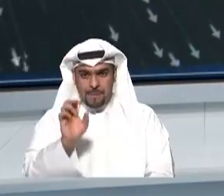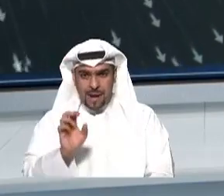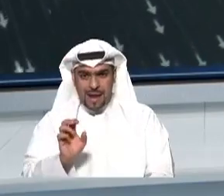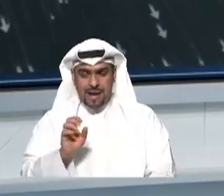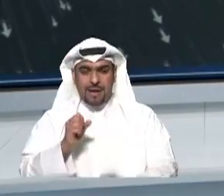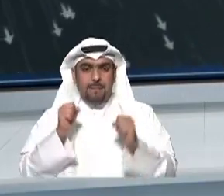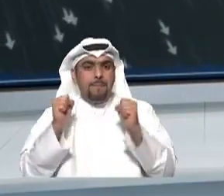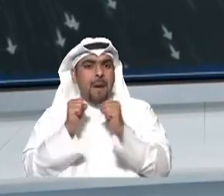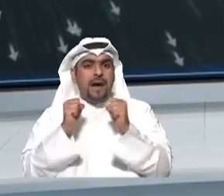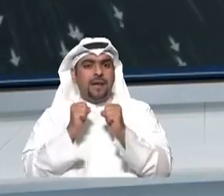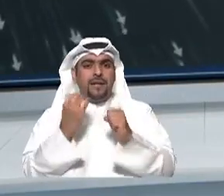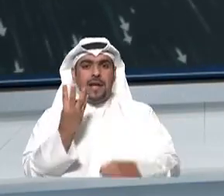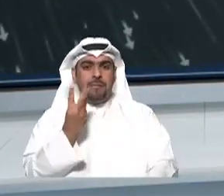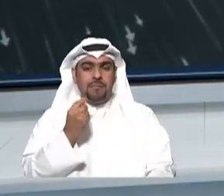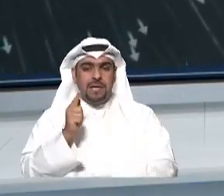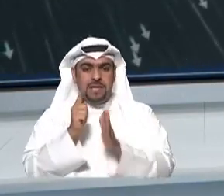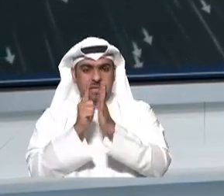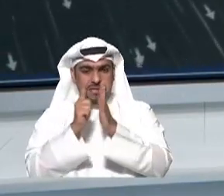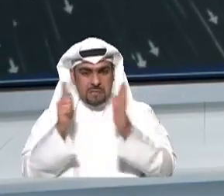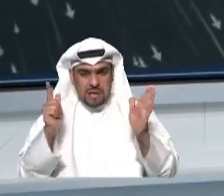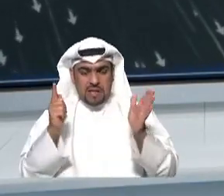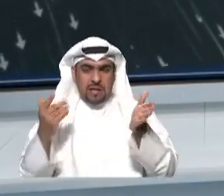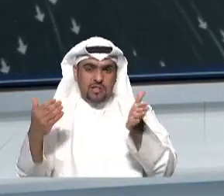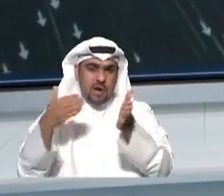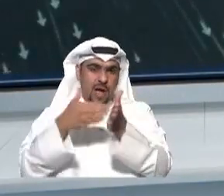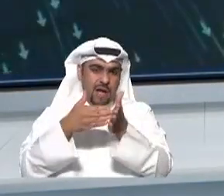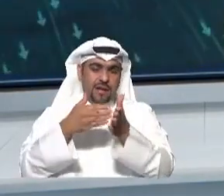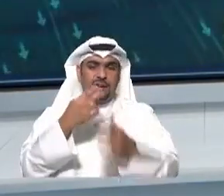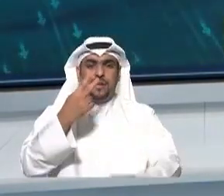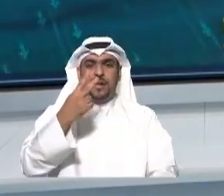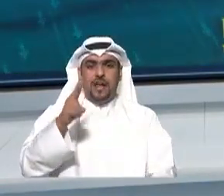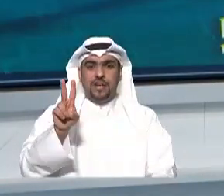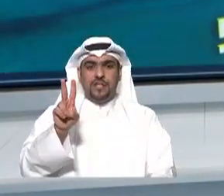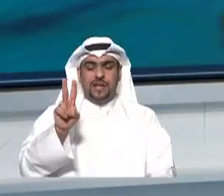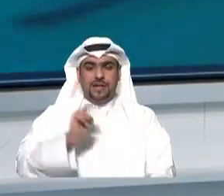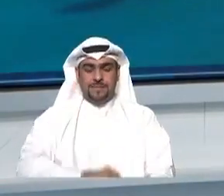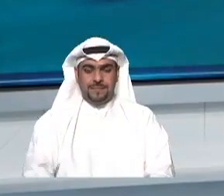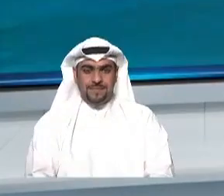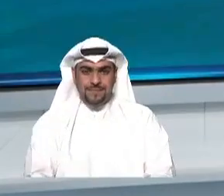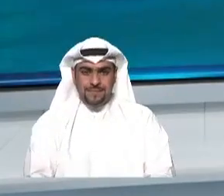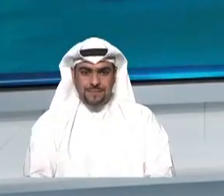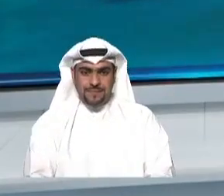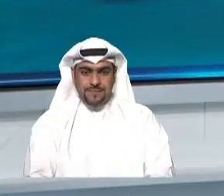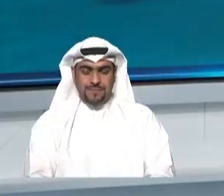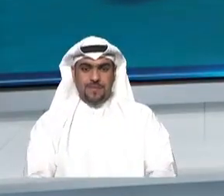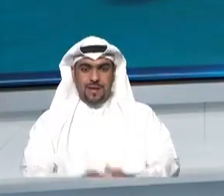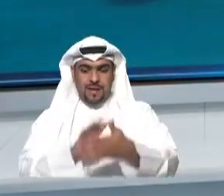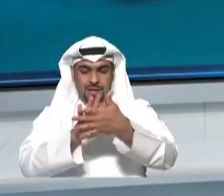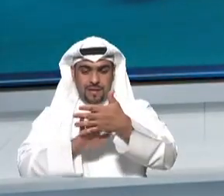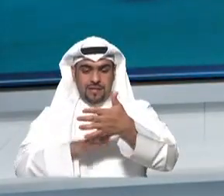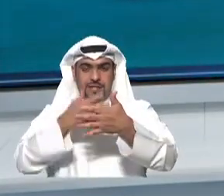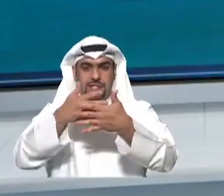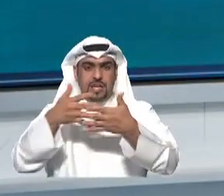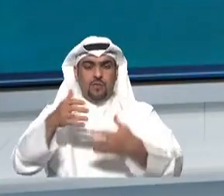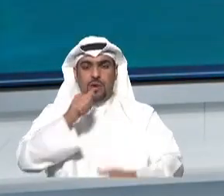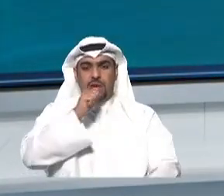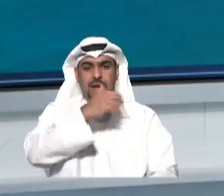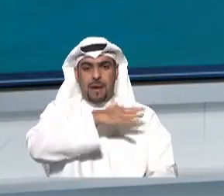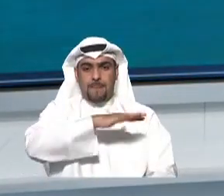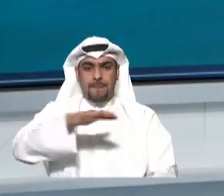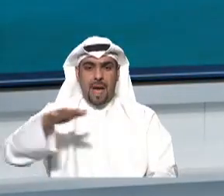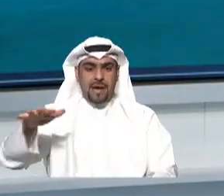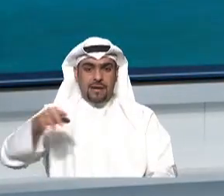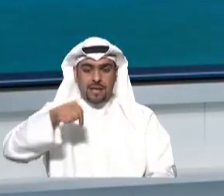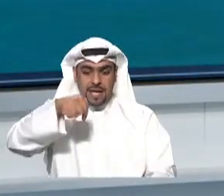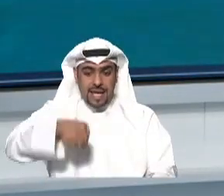حرارة تتراوح ما بين 17 إلى 20 درجة مئوية في ساعات المساء الأولى. البحر من فترات الحمل بإذن الله خفيف